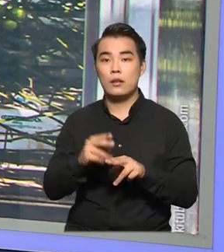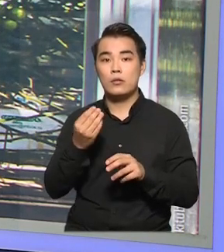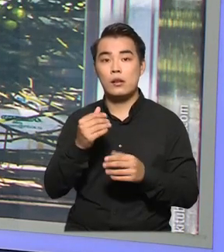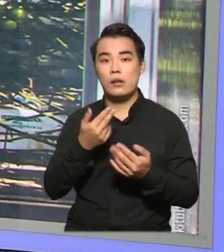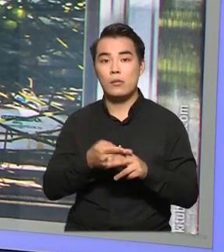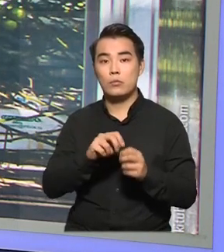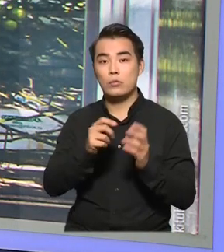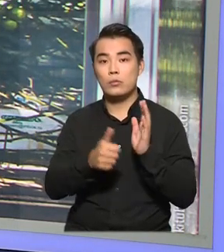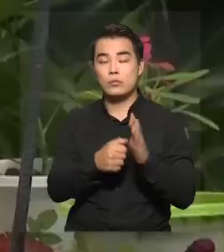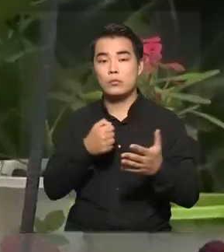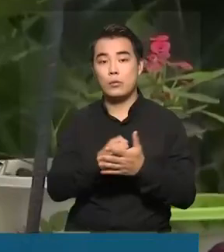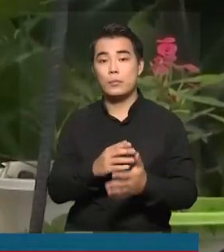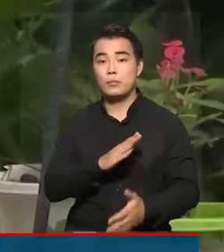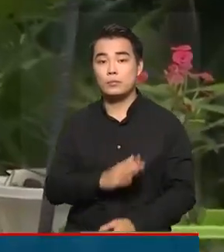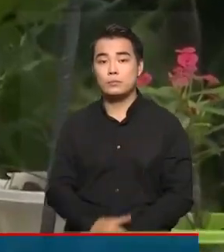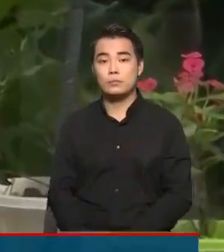дейін жетіпті.